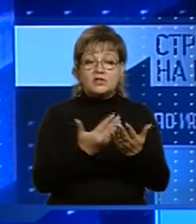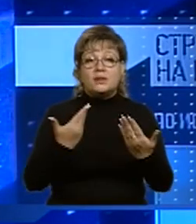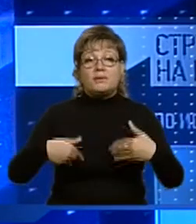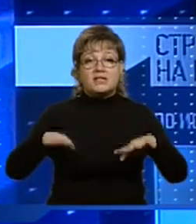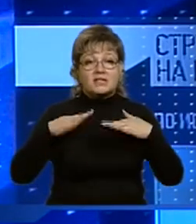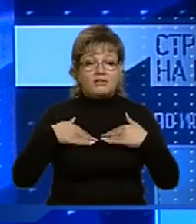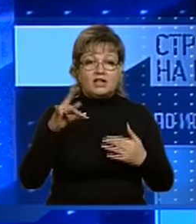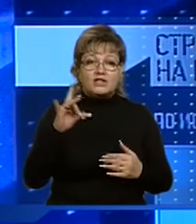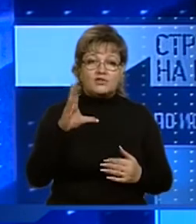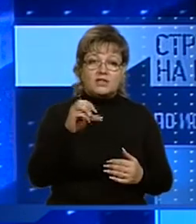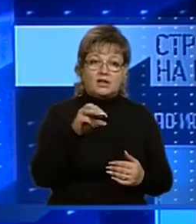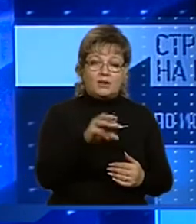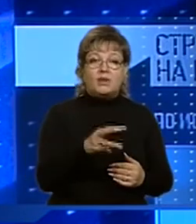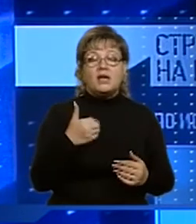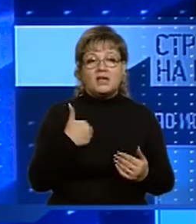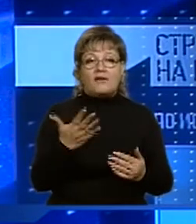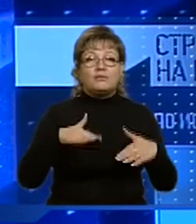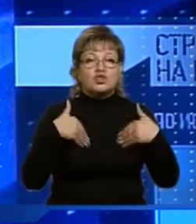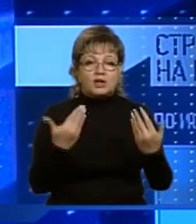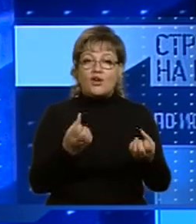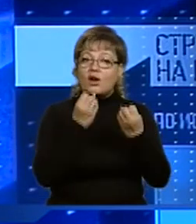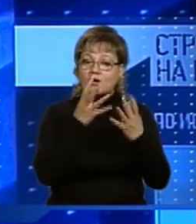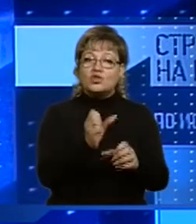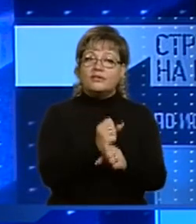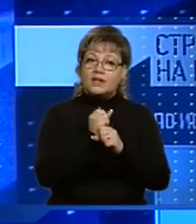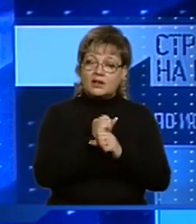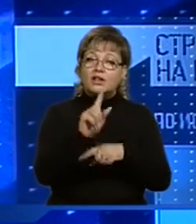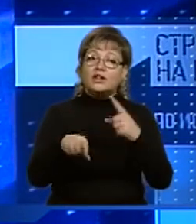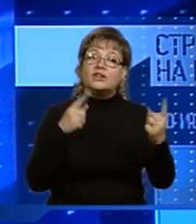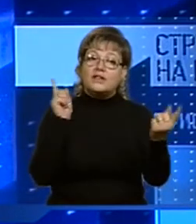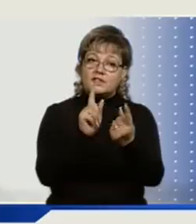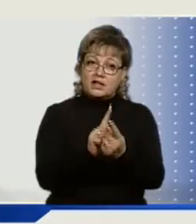данные предоставлены Ростовстатом. Я вам желаю хороших выходных и до